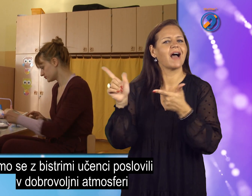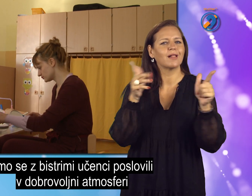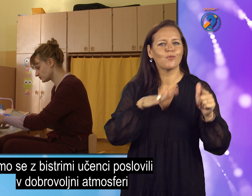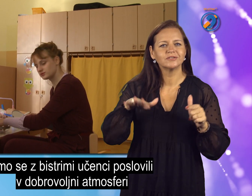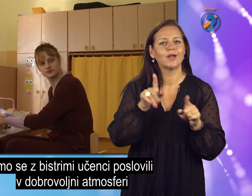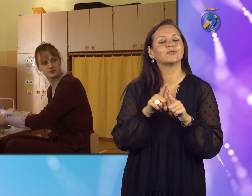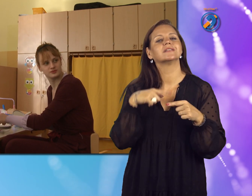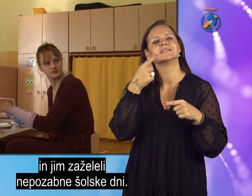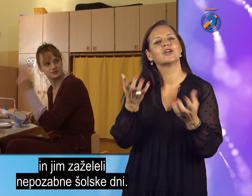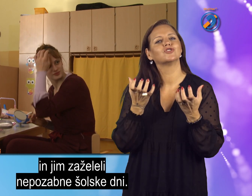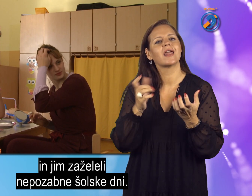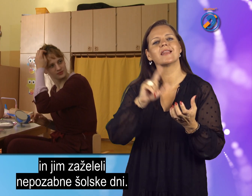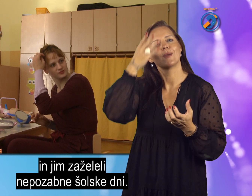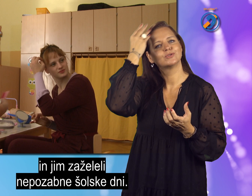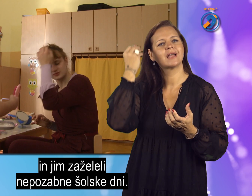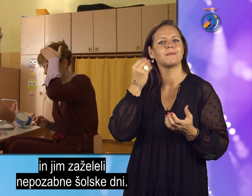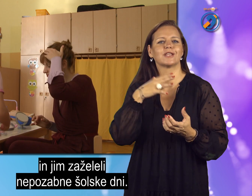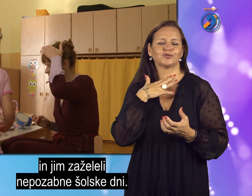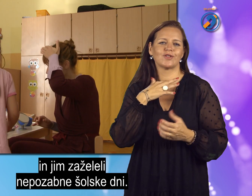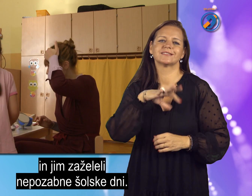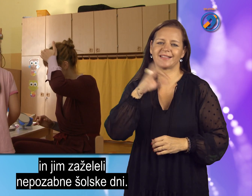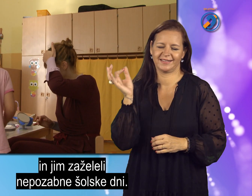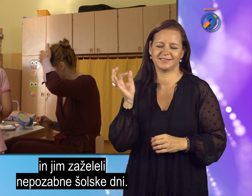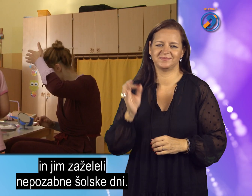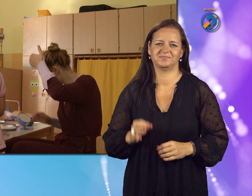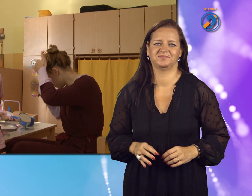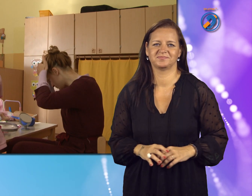in jim zaželeli nepozabne šolske dni.